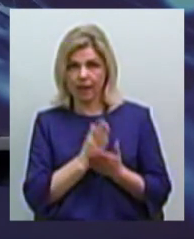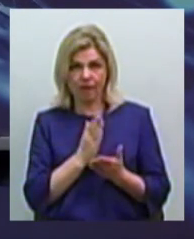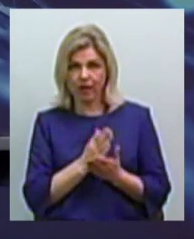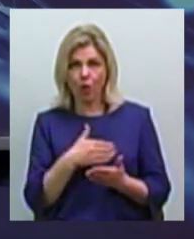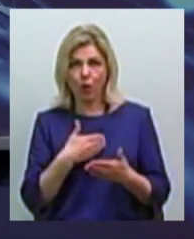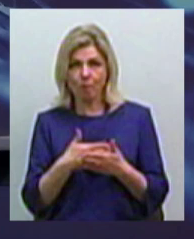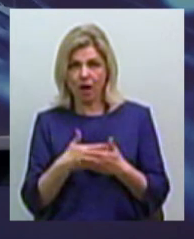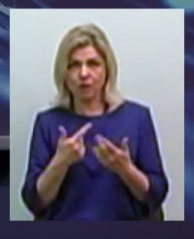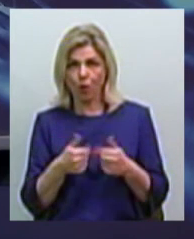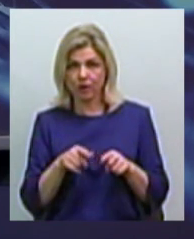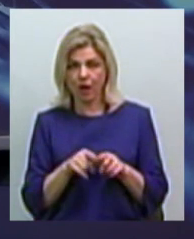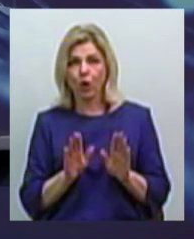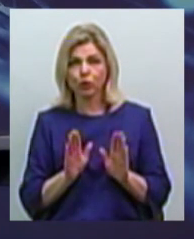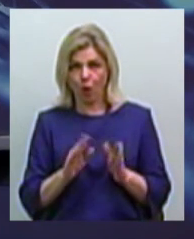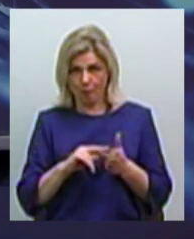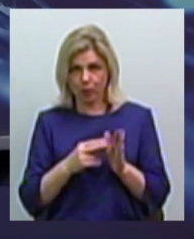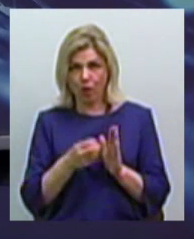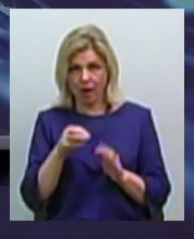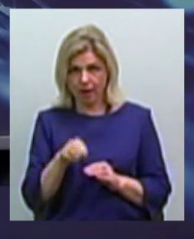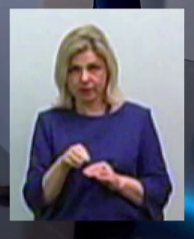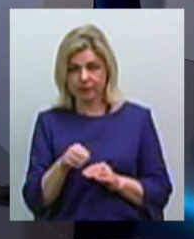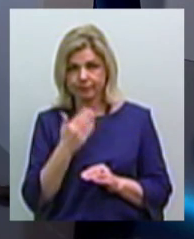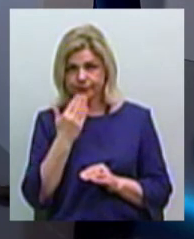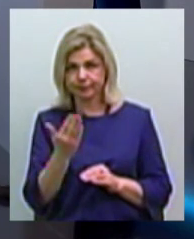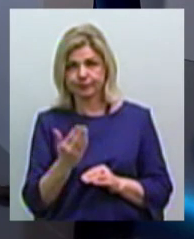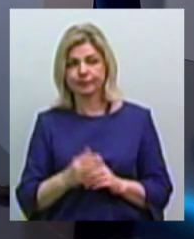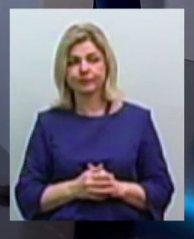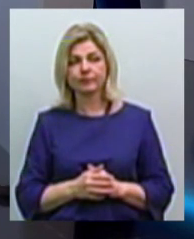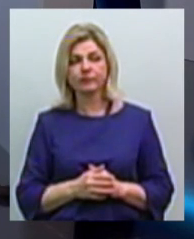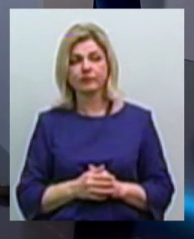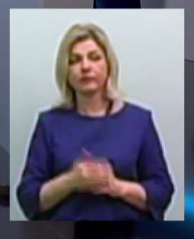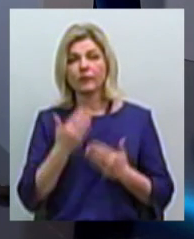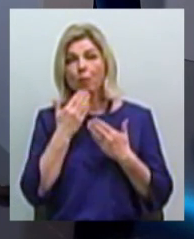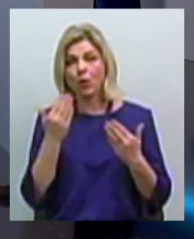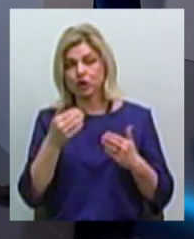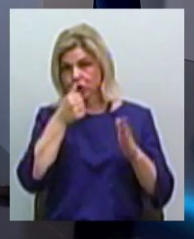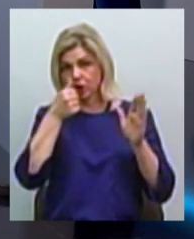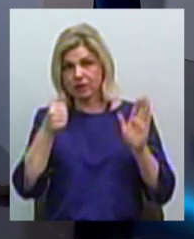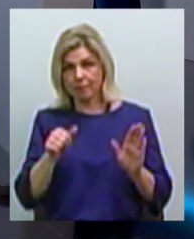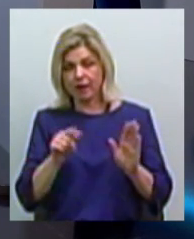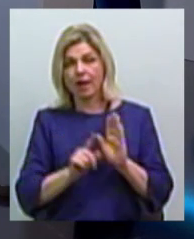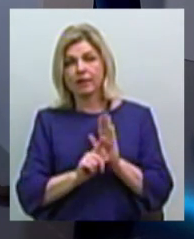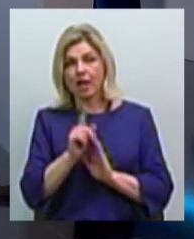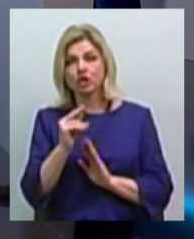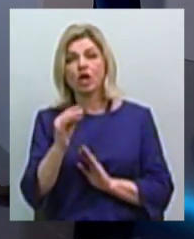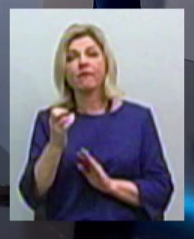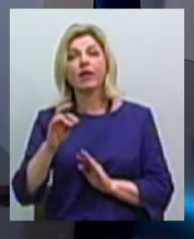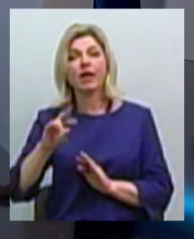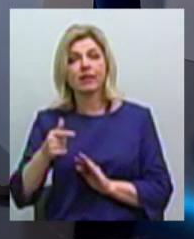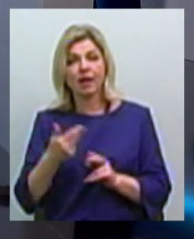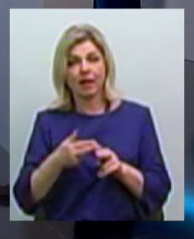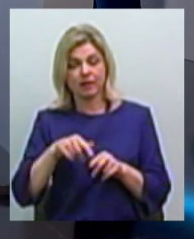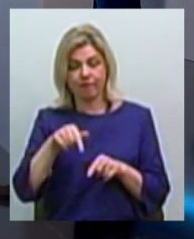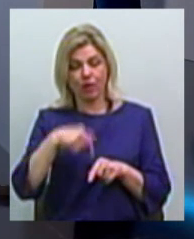організацією? Це лише проєкт, так? Ні, я дивіться, зазначу так, що останні 6 місяців, починаючи з червня цього